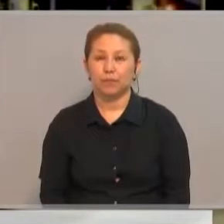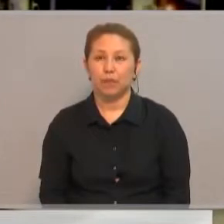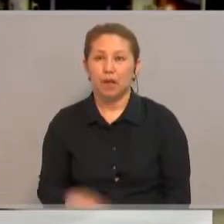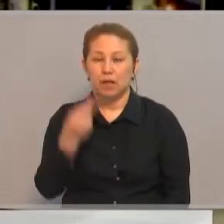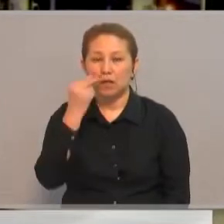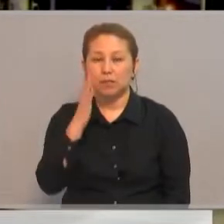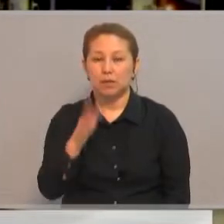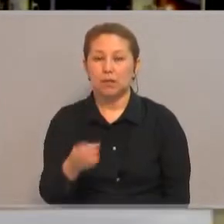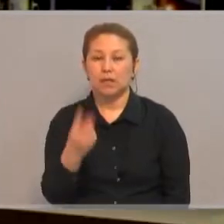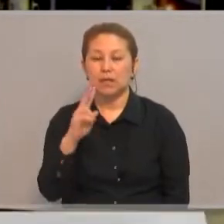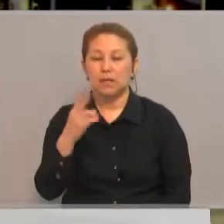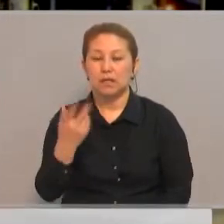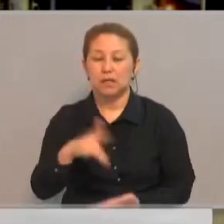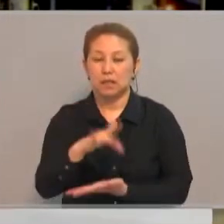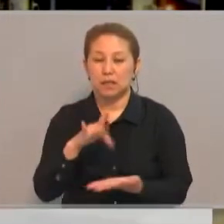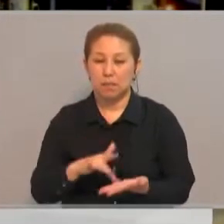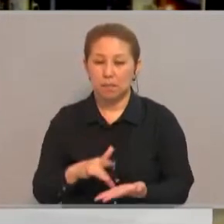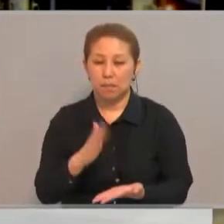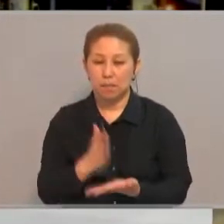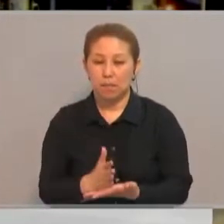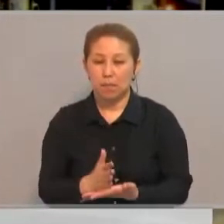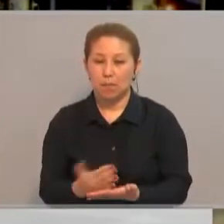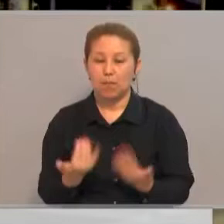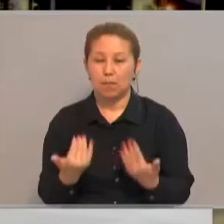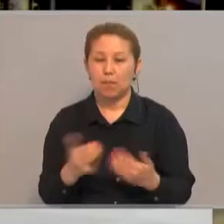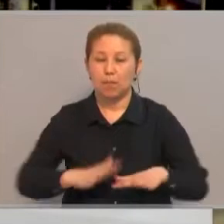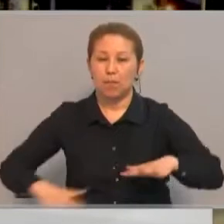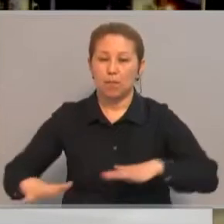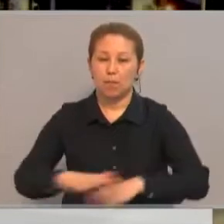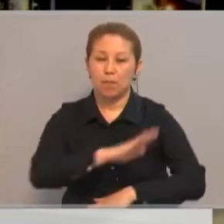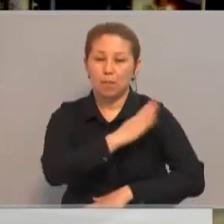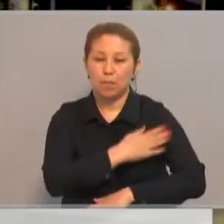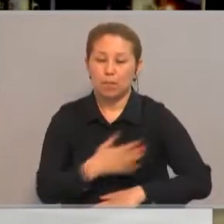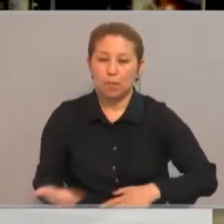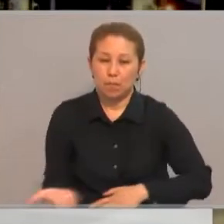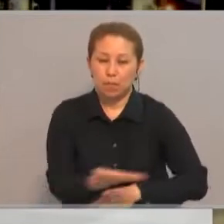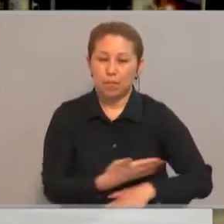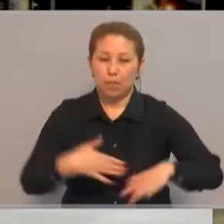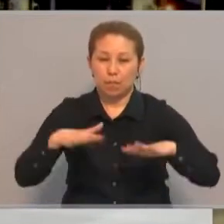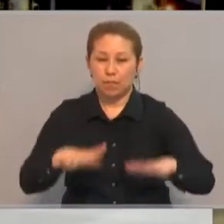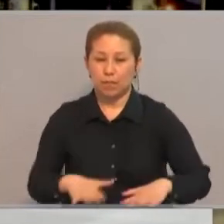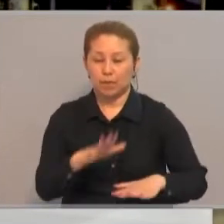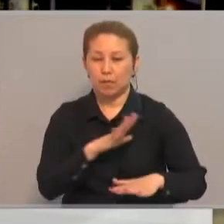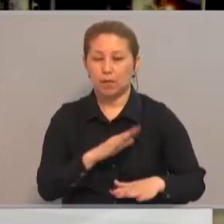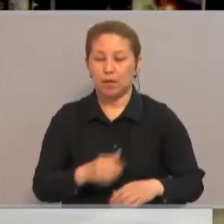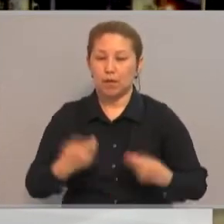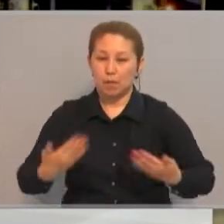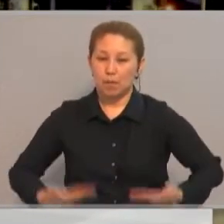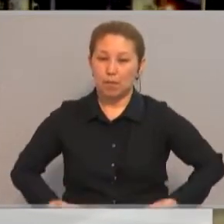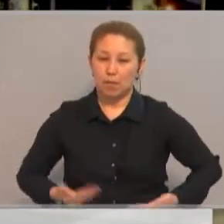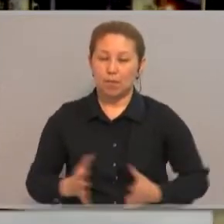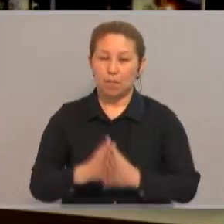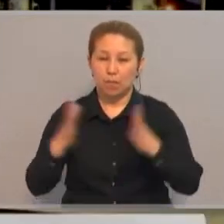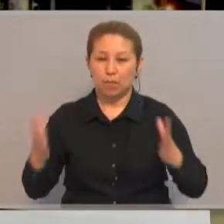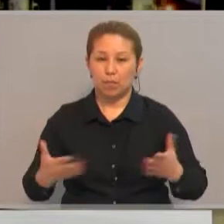Шымкент является третьим мегаполисом, и наша задача состоит в том, чтобы приложить все усилия, чтобы мы не стояли на месте. В Шымкенте проживает более миллиона